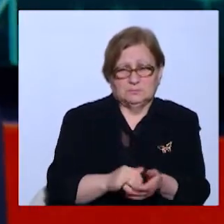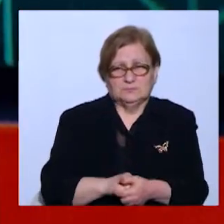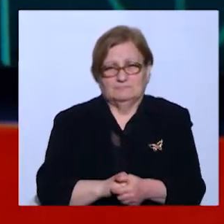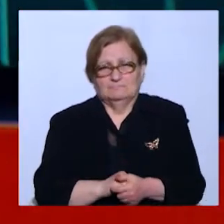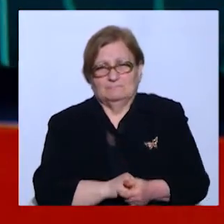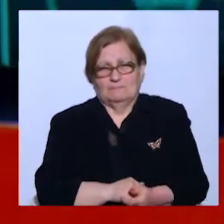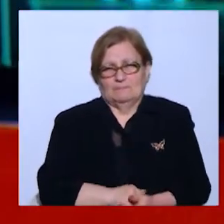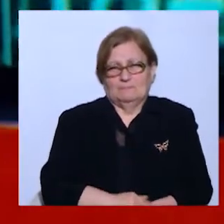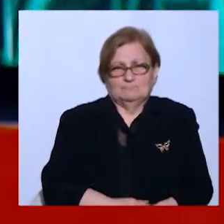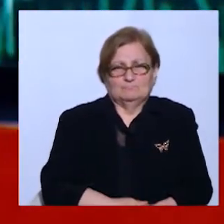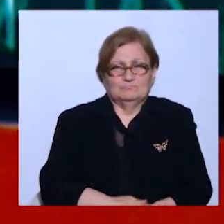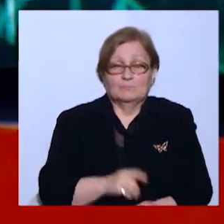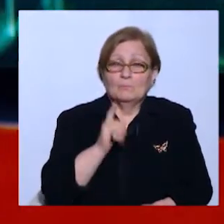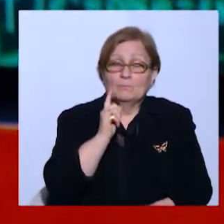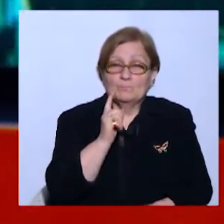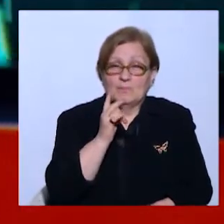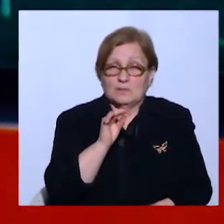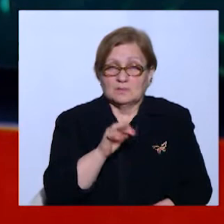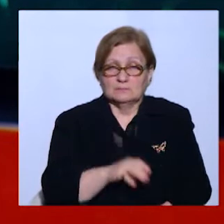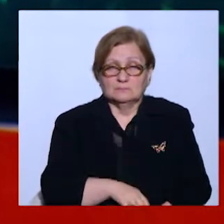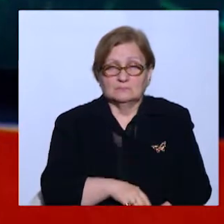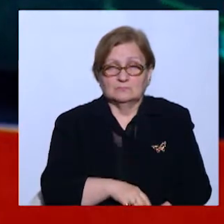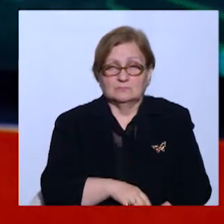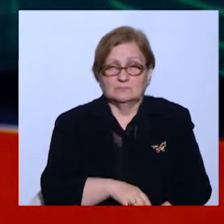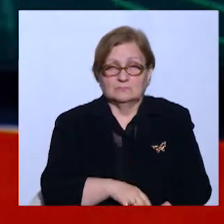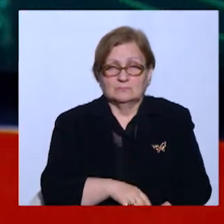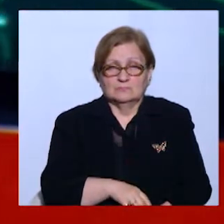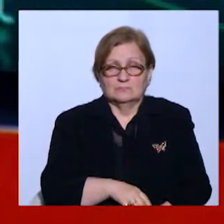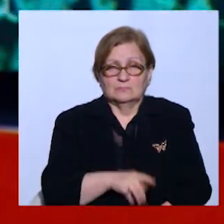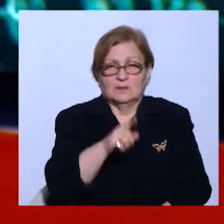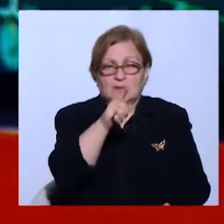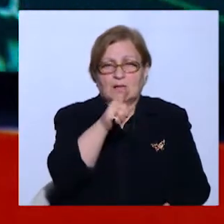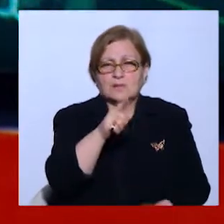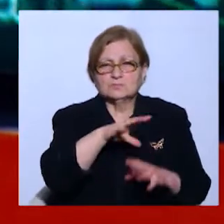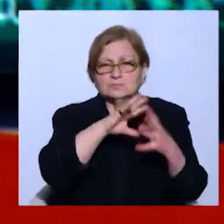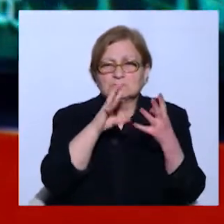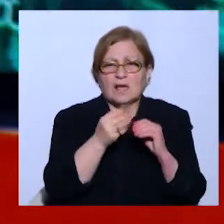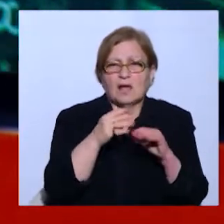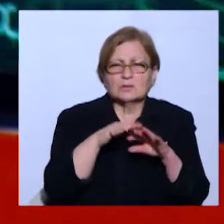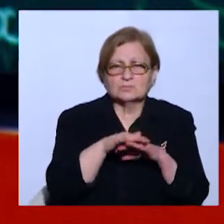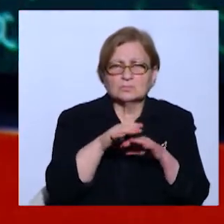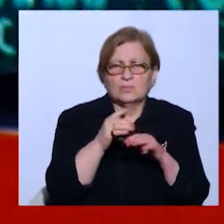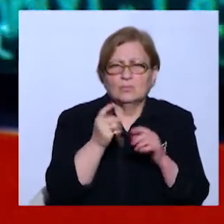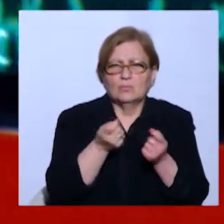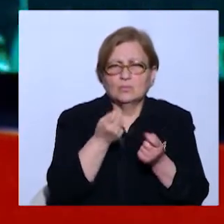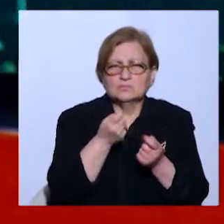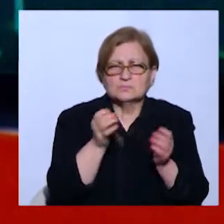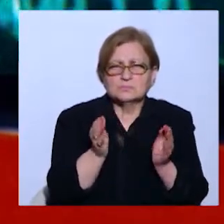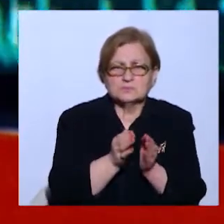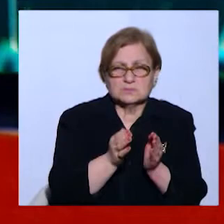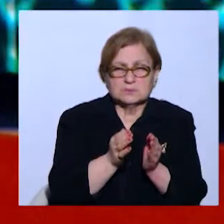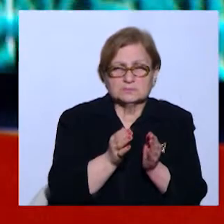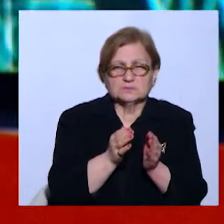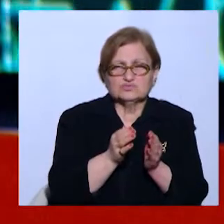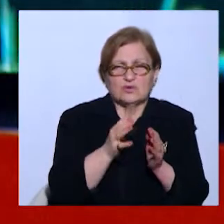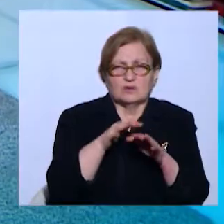მე ვიღე 5-12-დი, მაგრამ ახლა ეს საერთო უმცირესი ჯერადი რო ვთქვი მე, რომელსაც გავაღრმავებ ცოტა